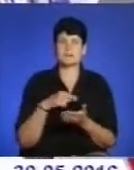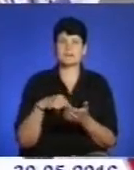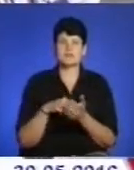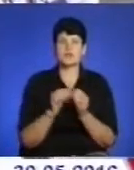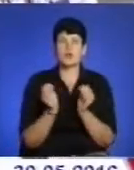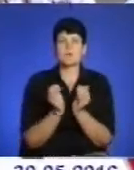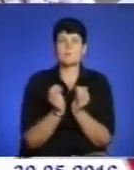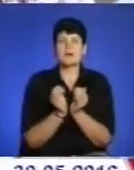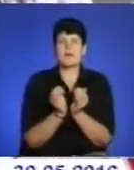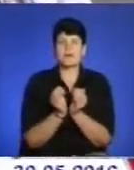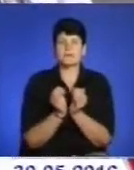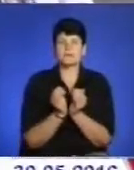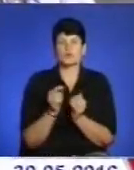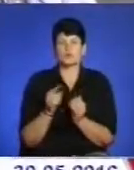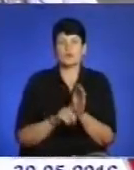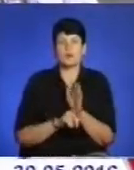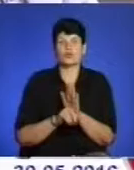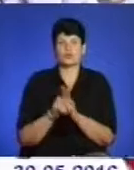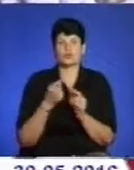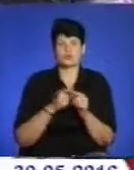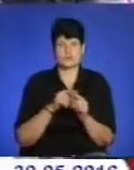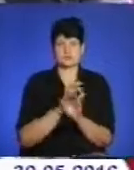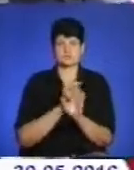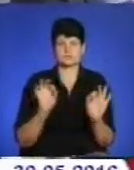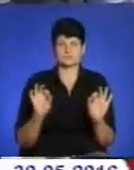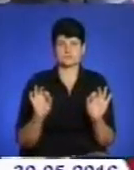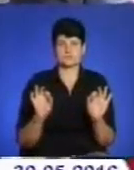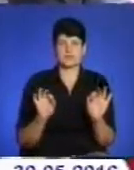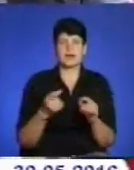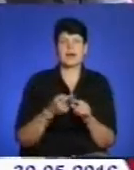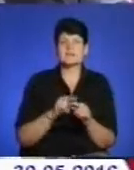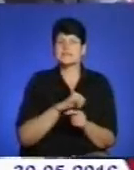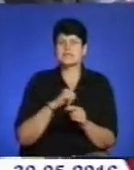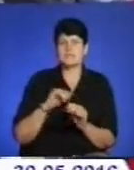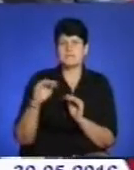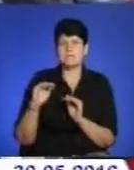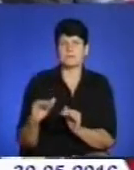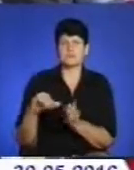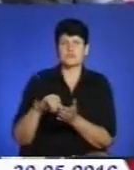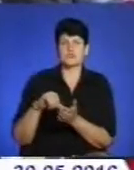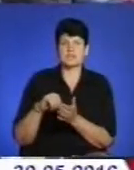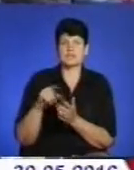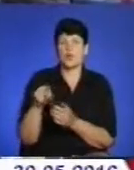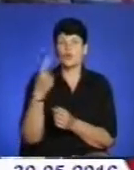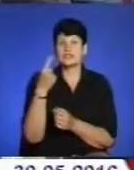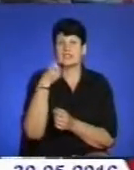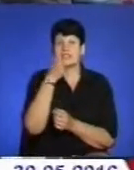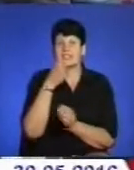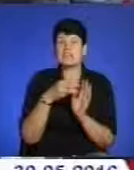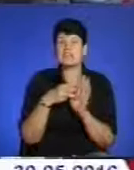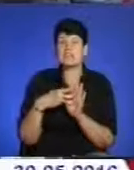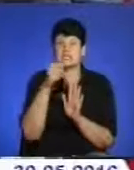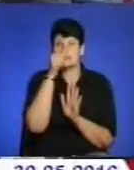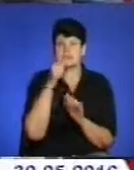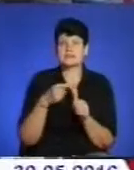оцінюєте нашу молодь, яка сьогодні прийшла побігати? Чи наше місто активне? Місто Тернопільське